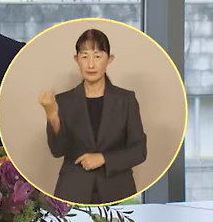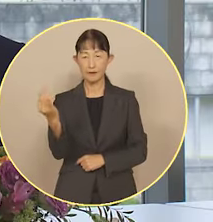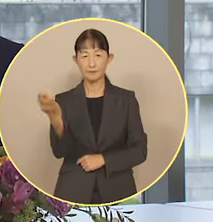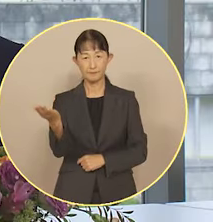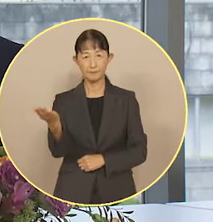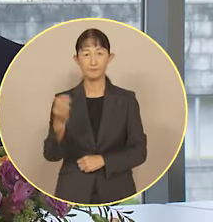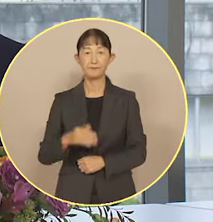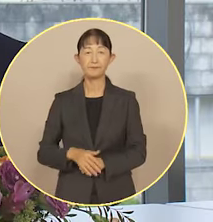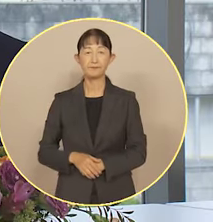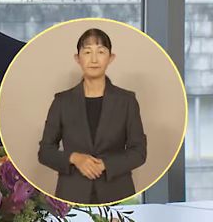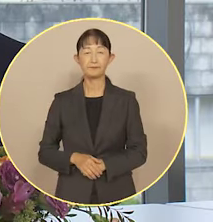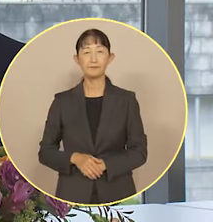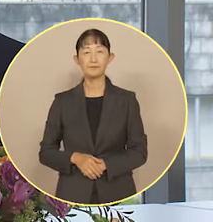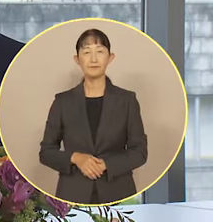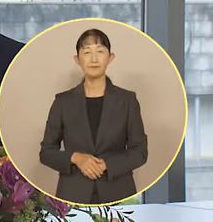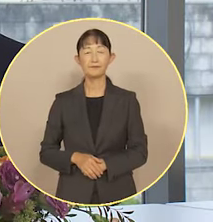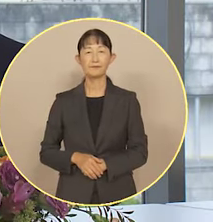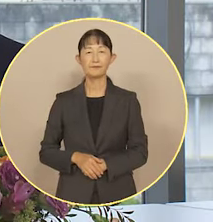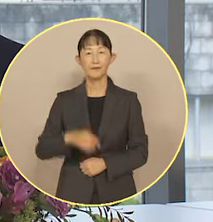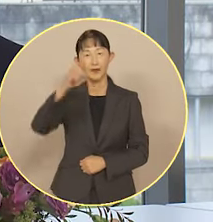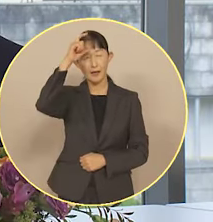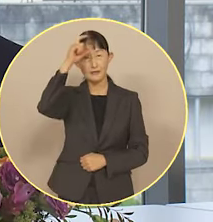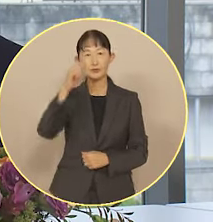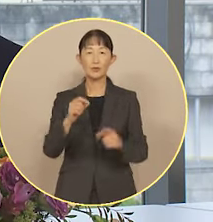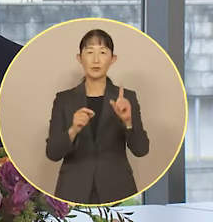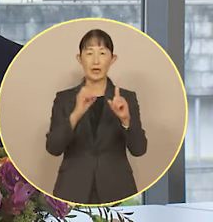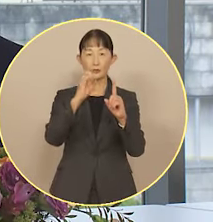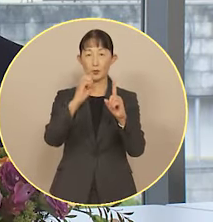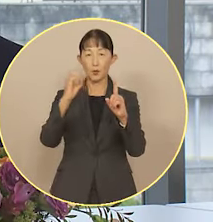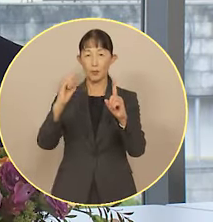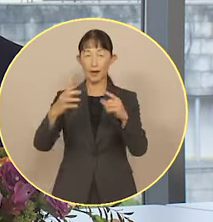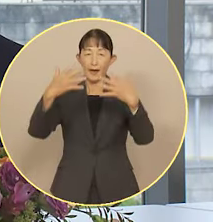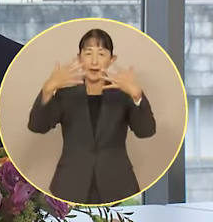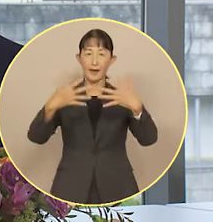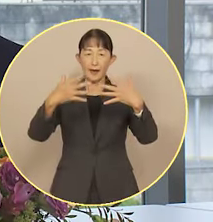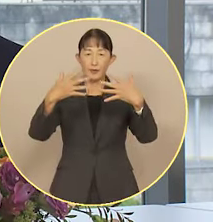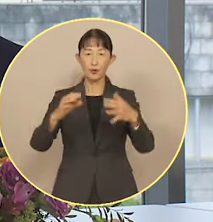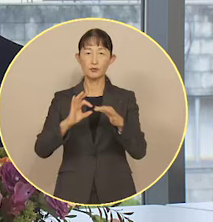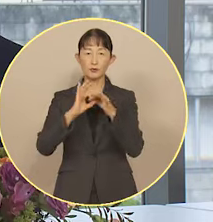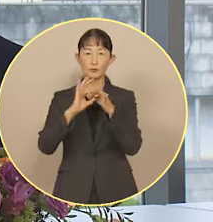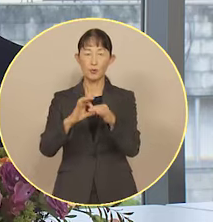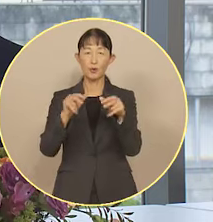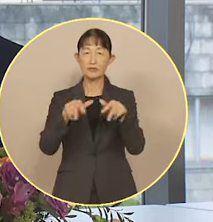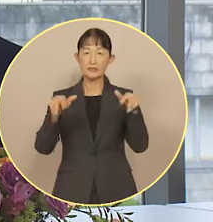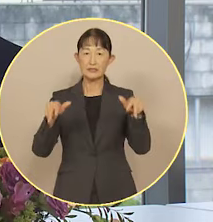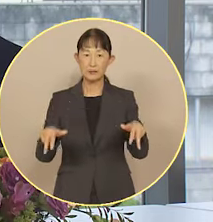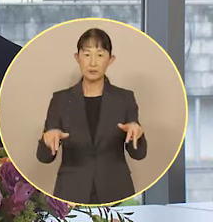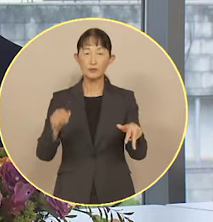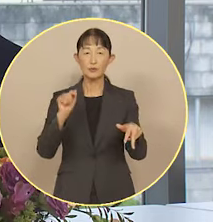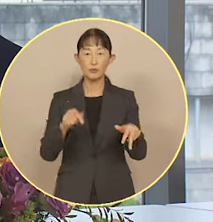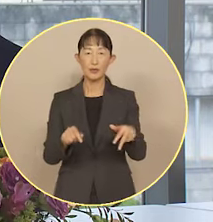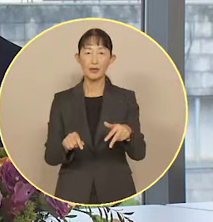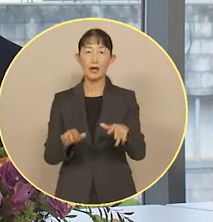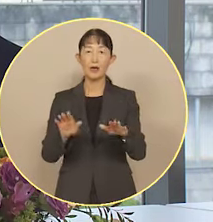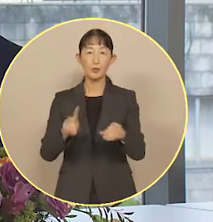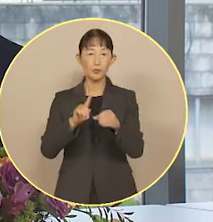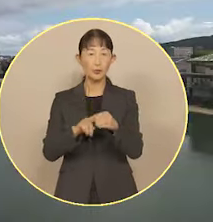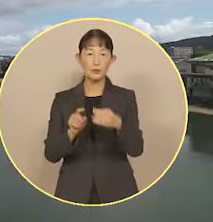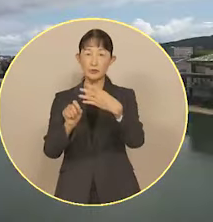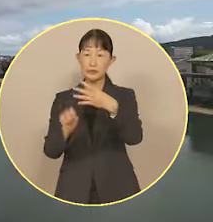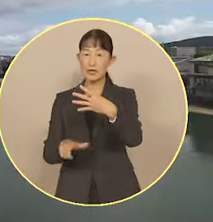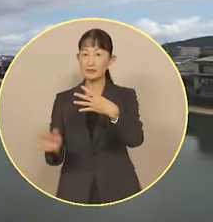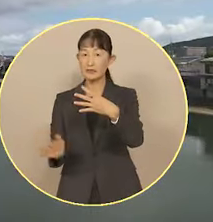はいあの100登板映像通報システムというのが本年の4月から本運用されてい